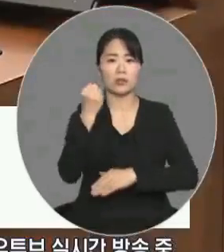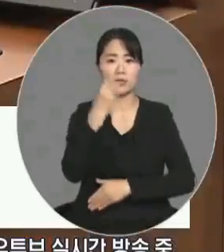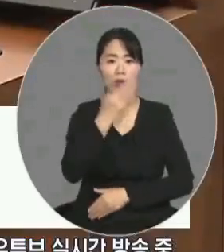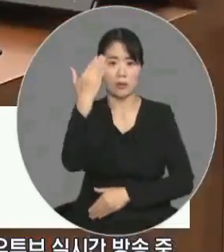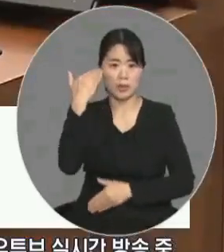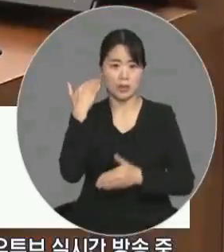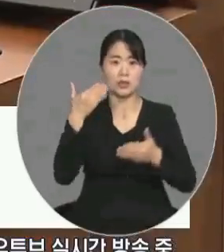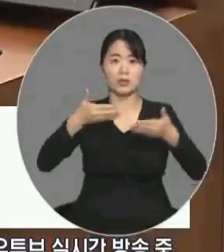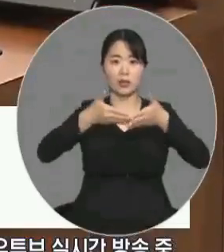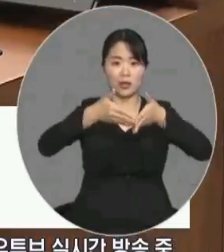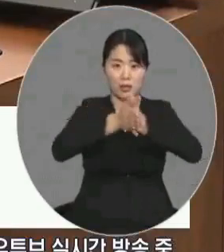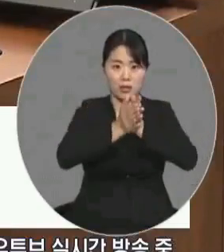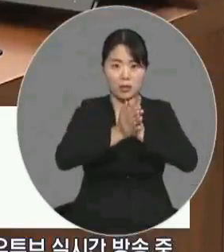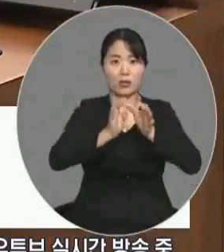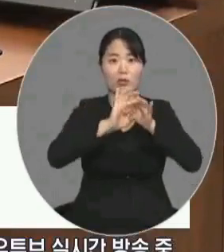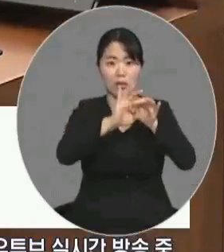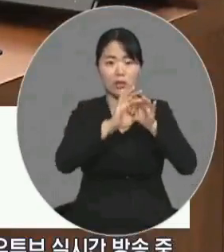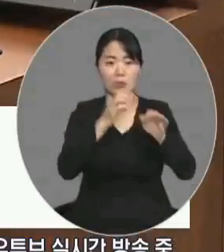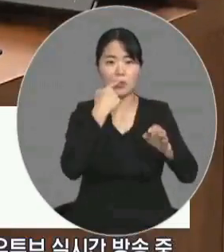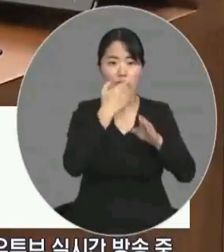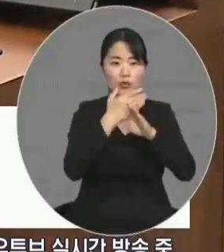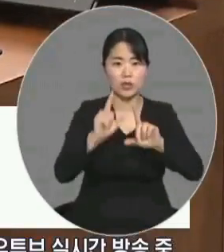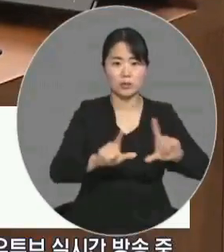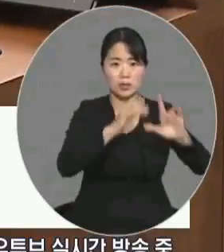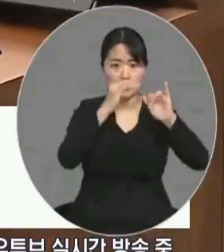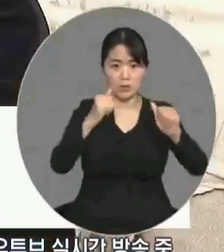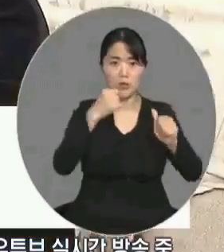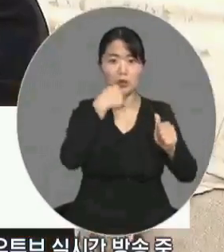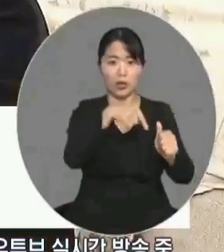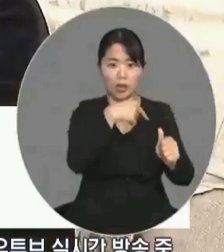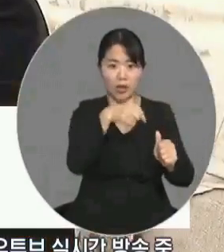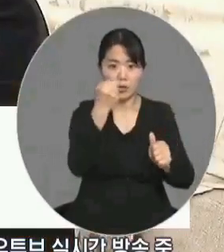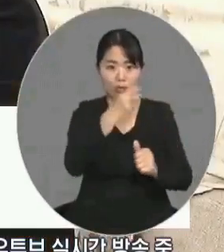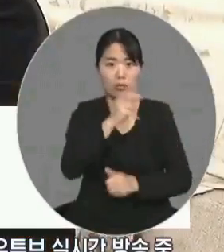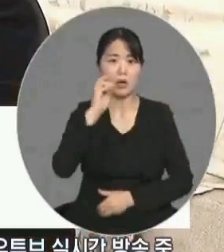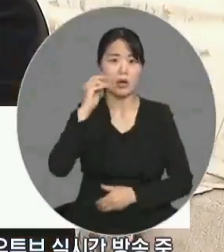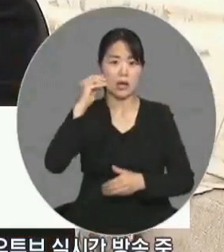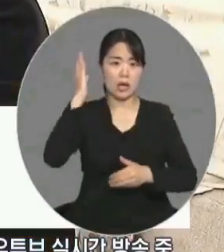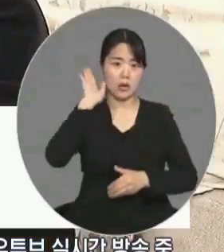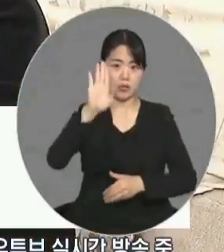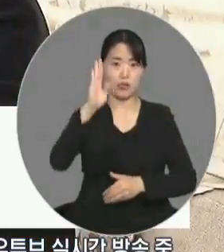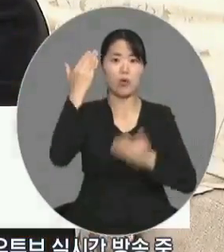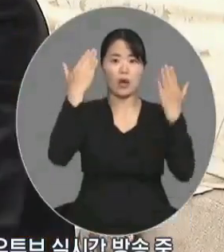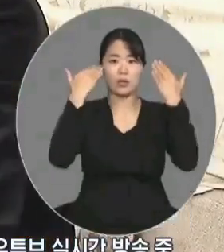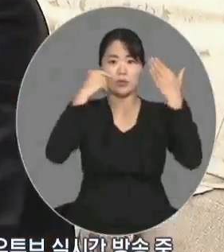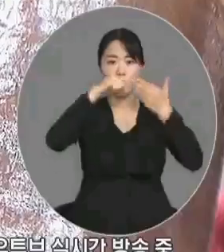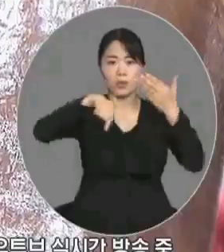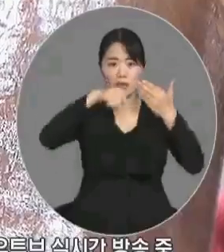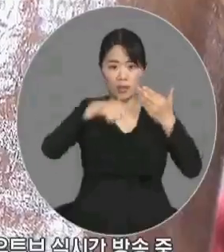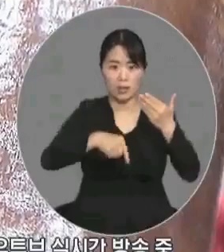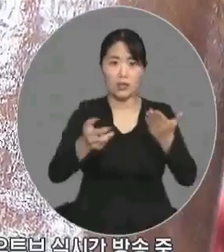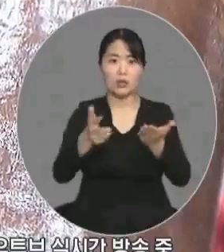폐지된 민주시민교육 조례에 이어 학교 민주시민교육 활성화 조례안 폐지도 검토하기로 해 추진